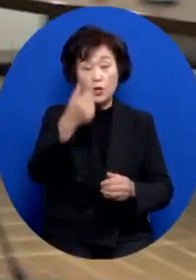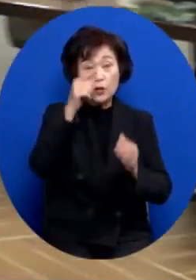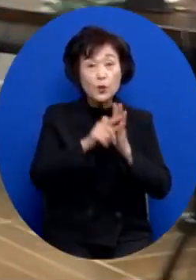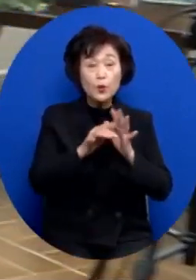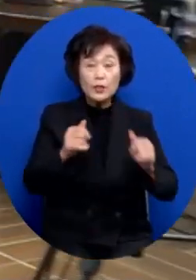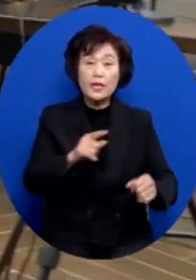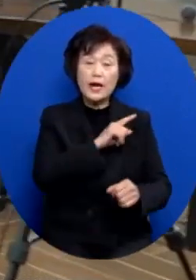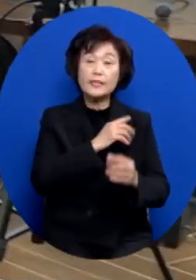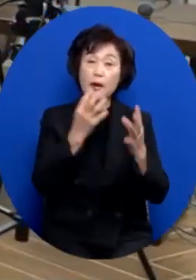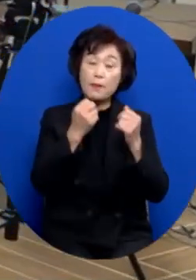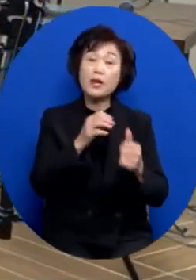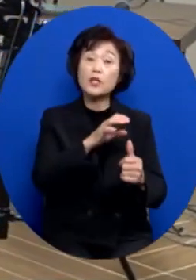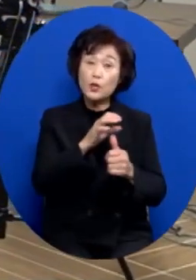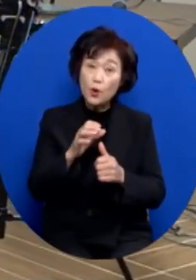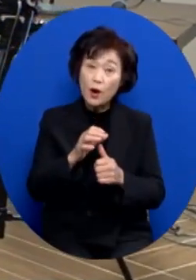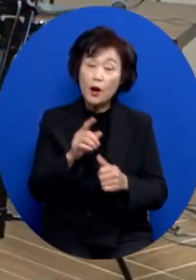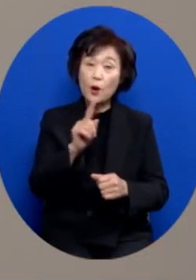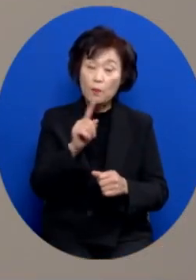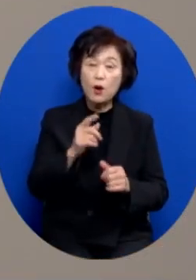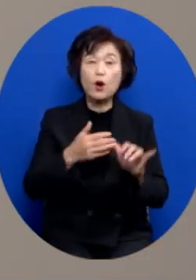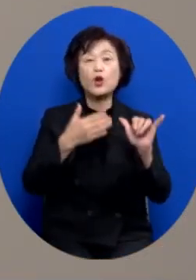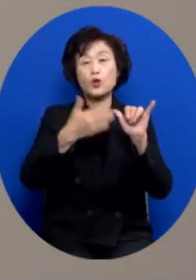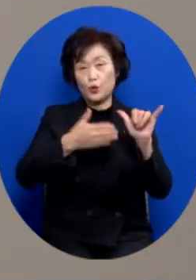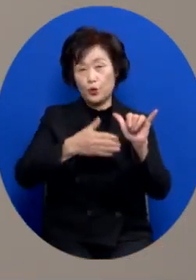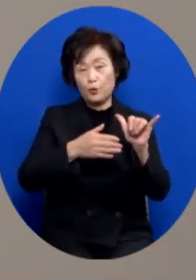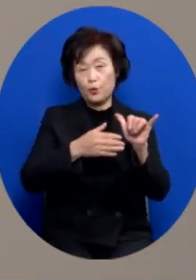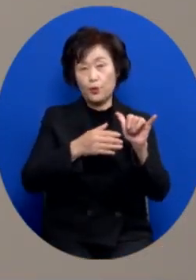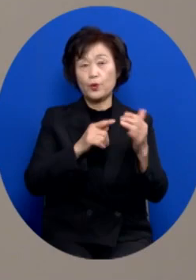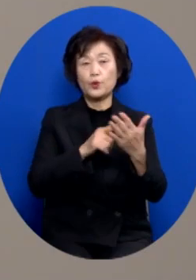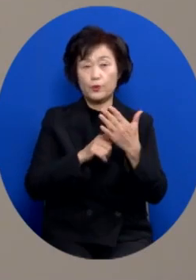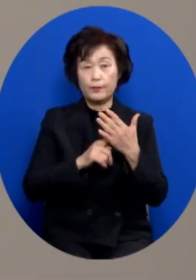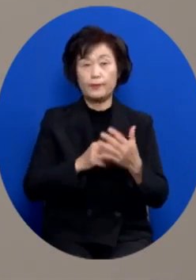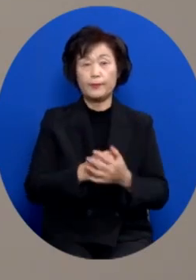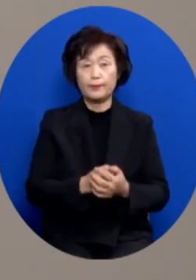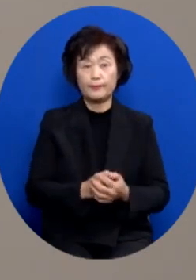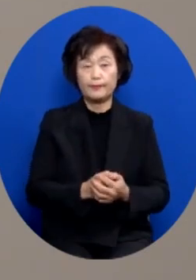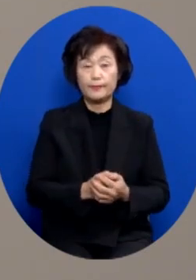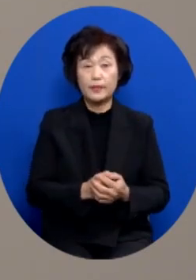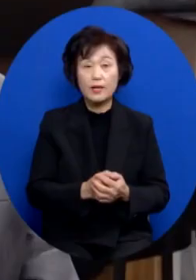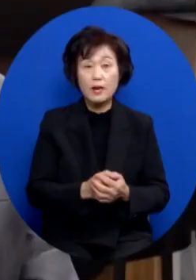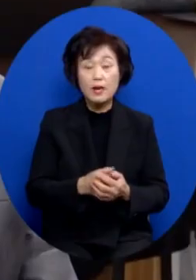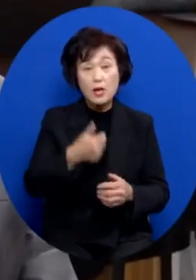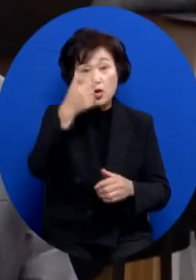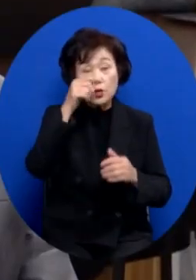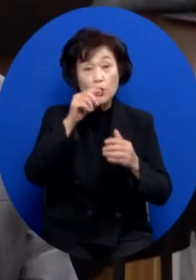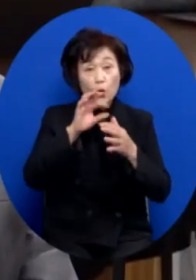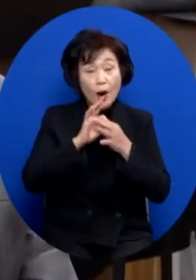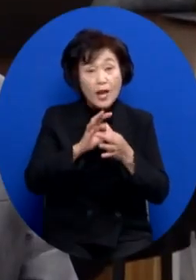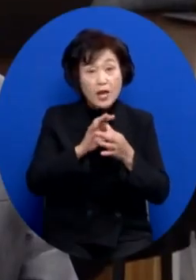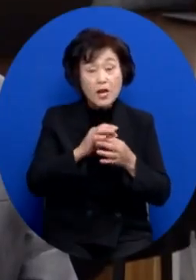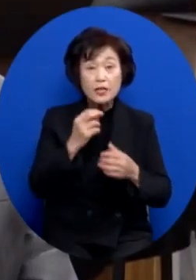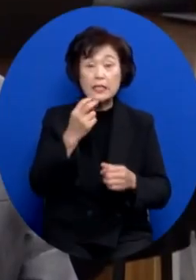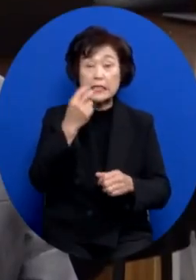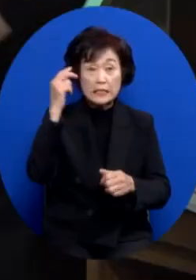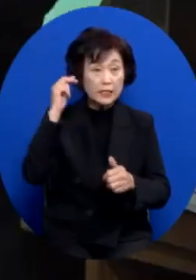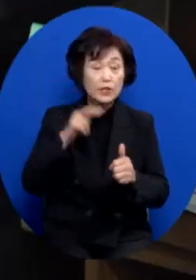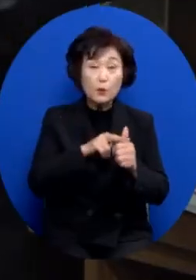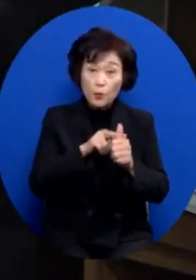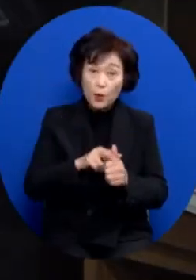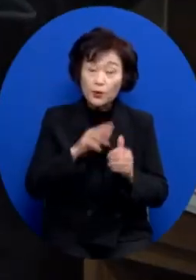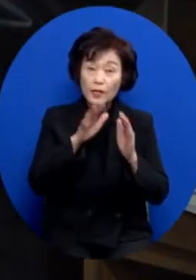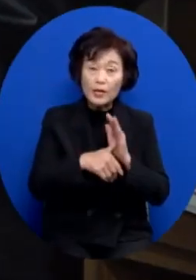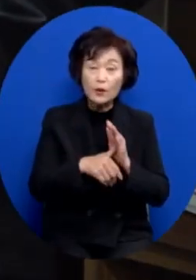가장 많이 이용하는 매체로는 유튜브인 것으로 조사됐습니다 기독교 관련 정보를 얻을 때도 가장 많은